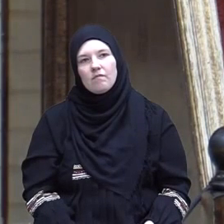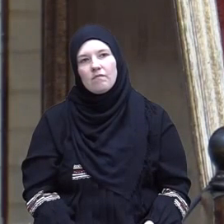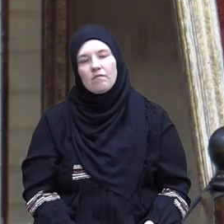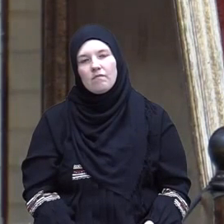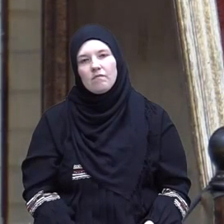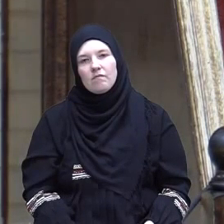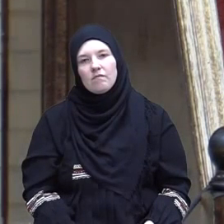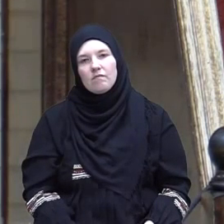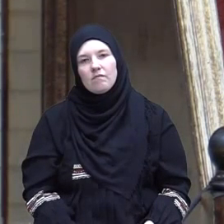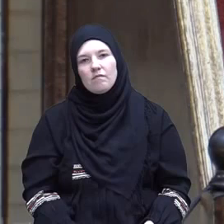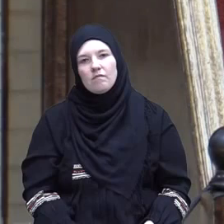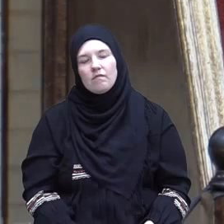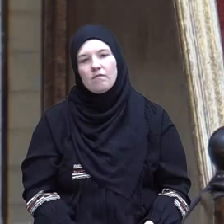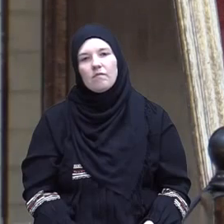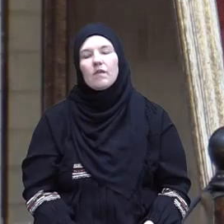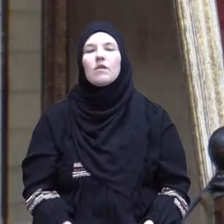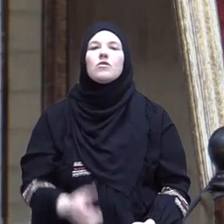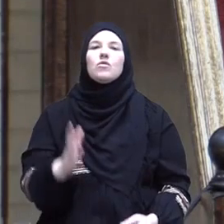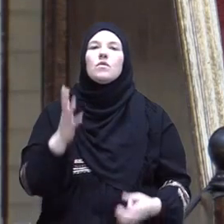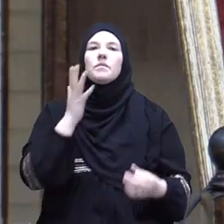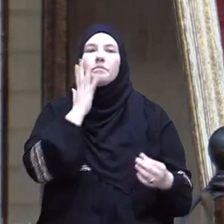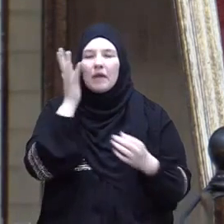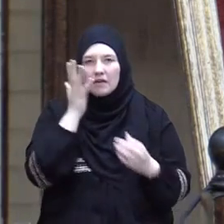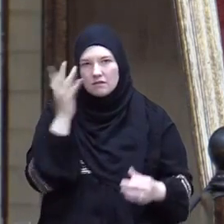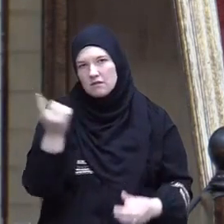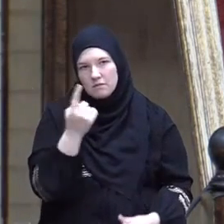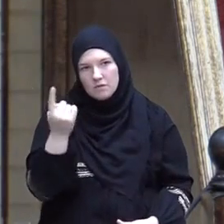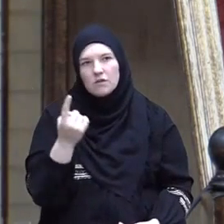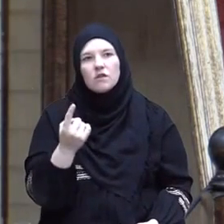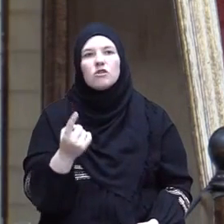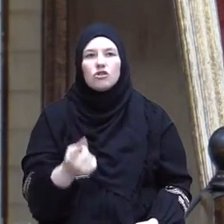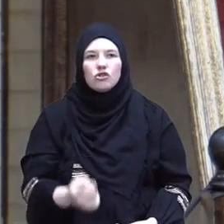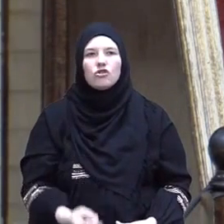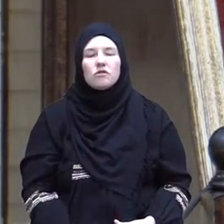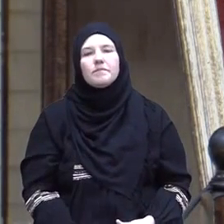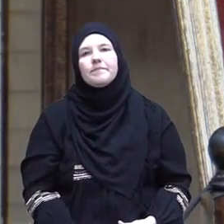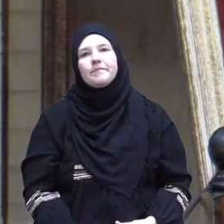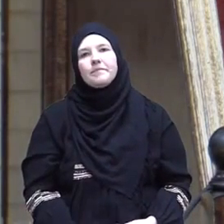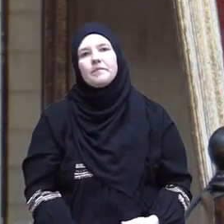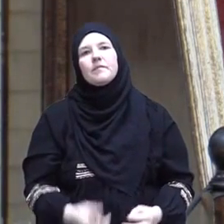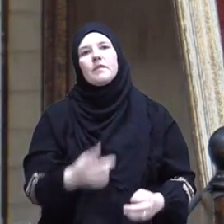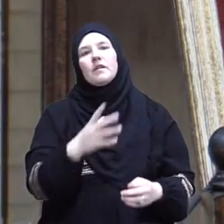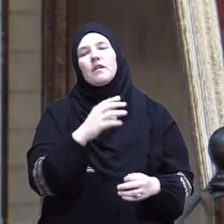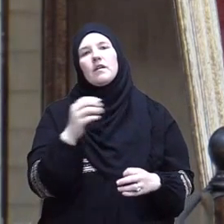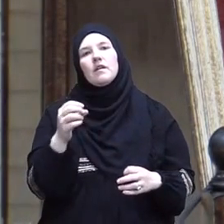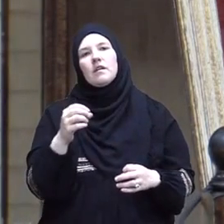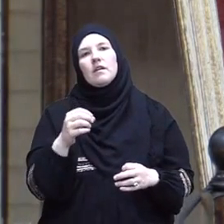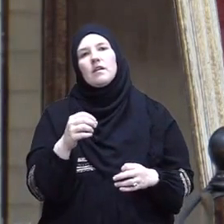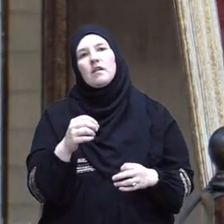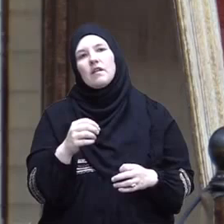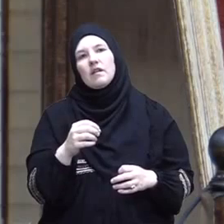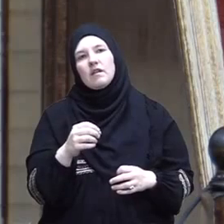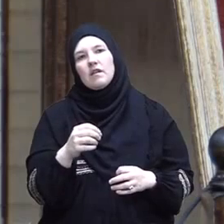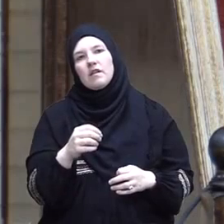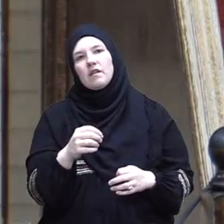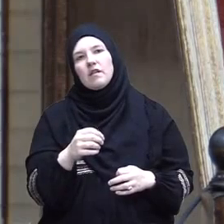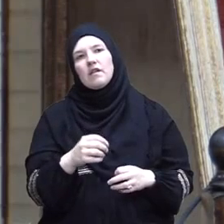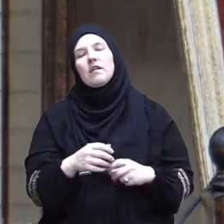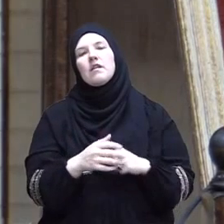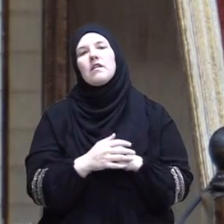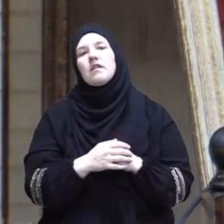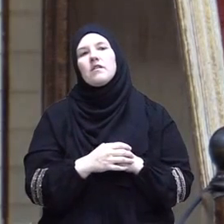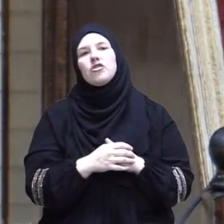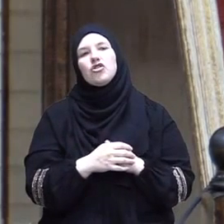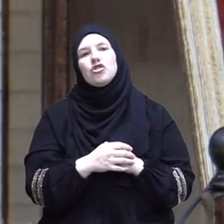أَذَلَّ. أَذَلَّ is to humiliate and demean. Okay? But أَزَلَّ بِالزَّاي means